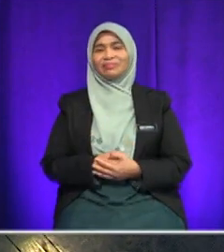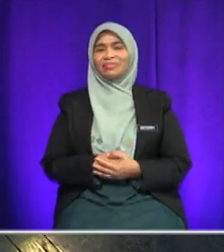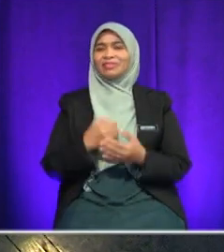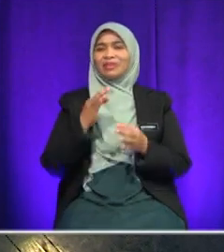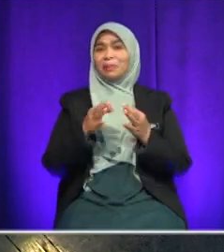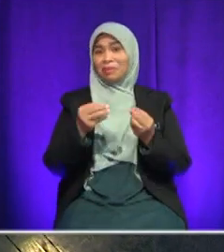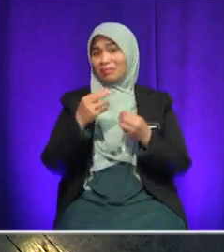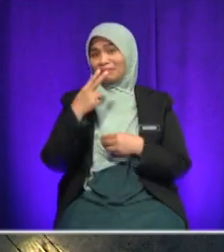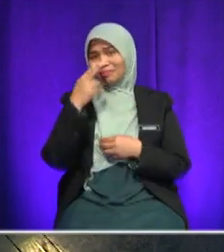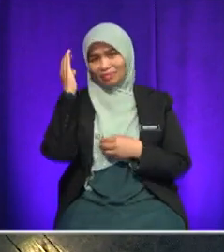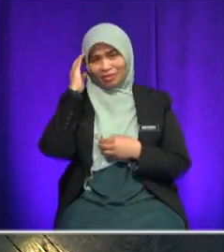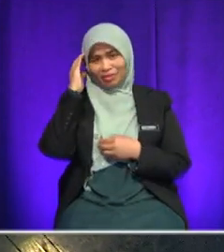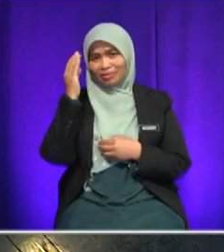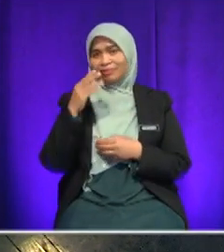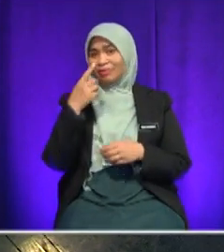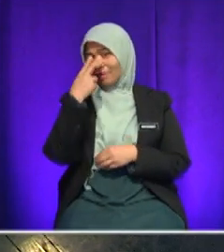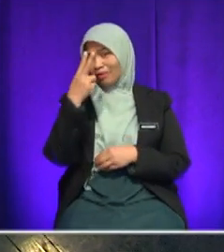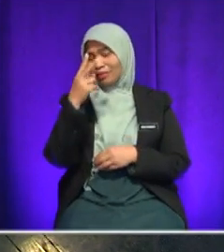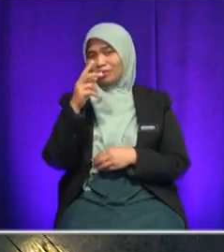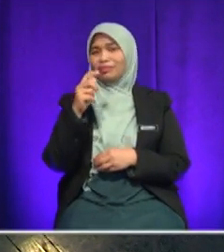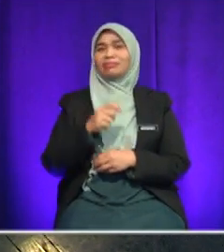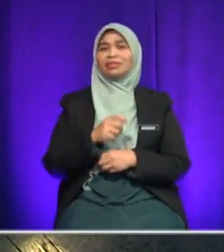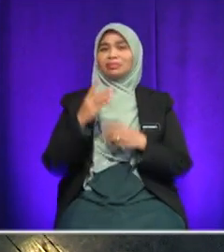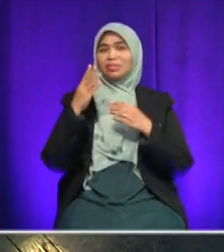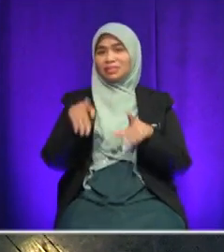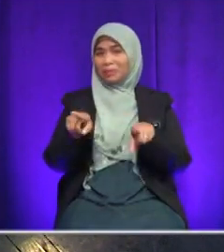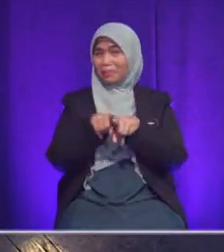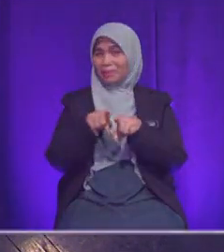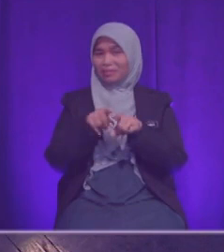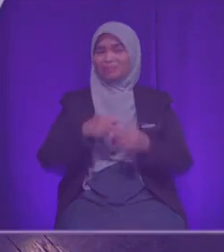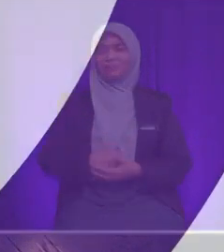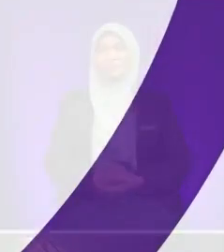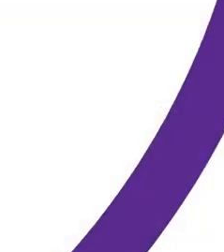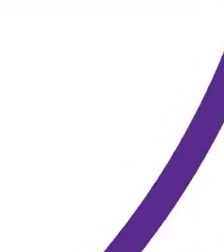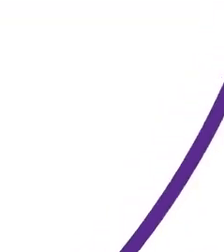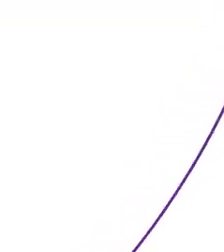kita tonton hari ini punya Sukses SPM 2022 bersama-sama.